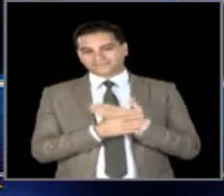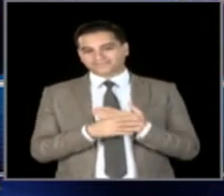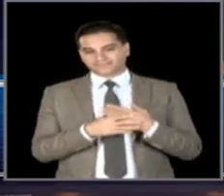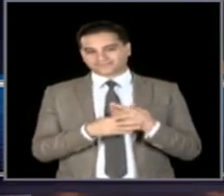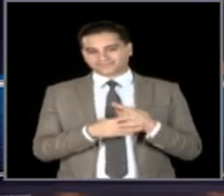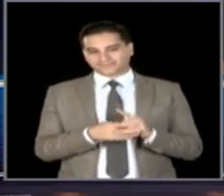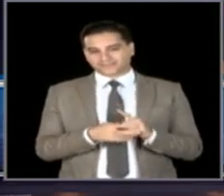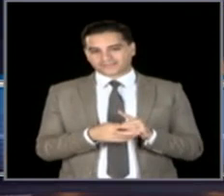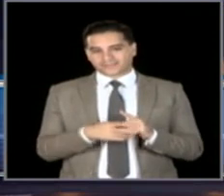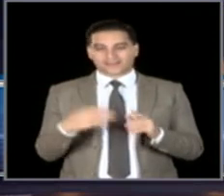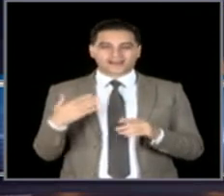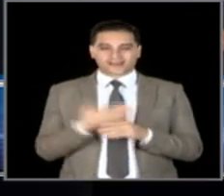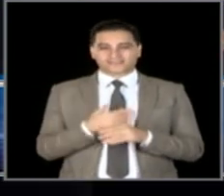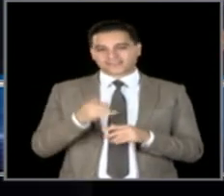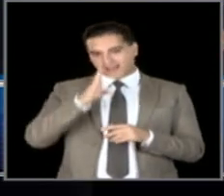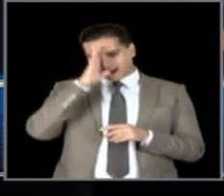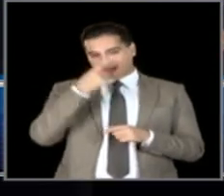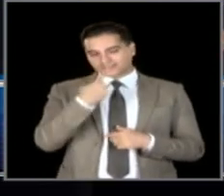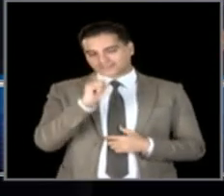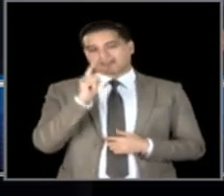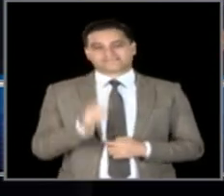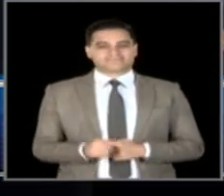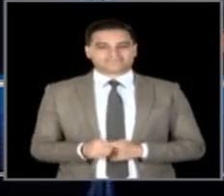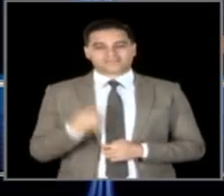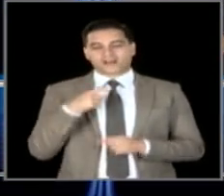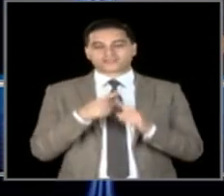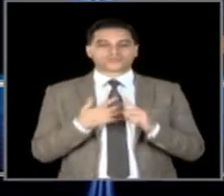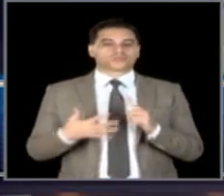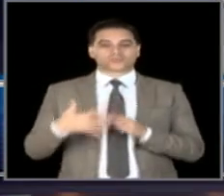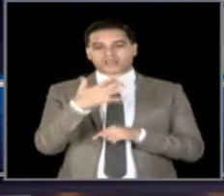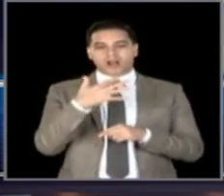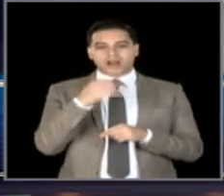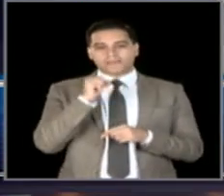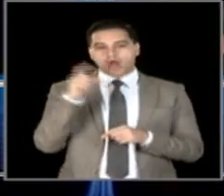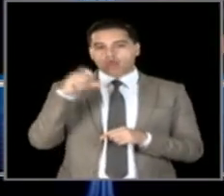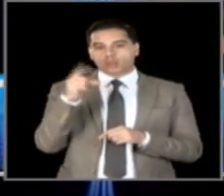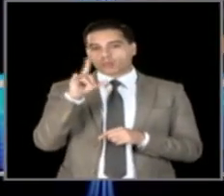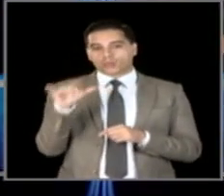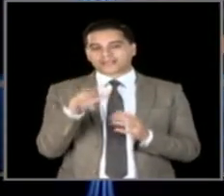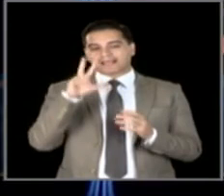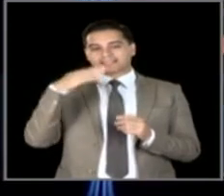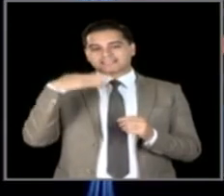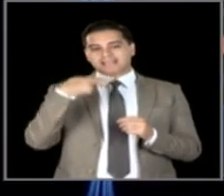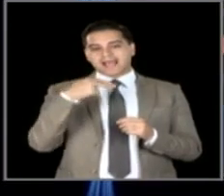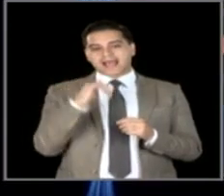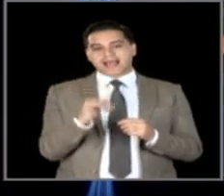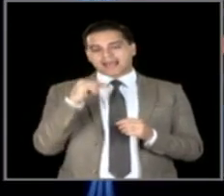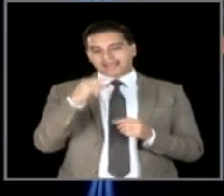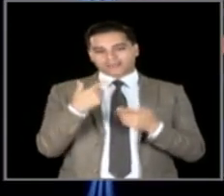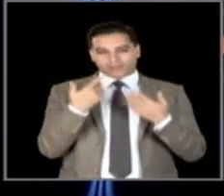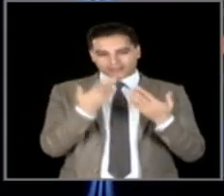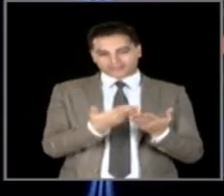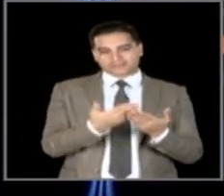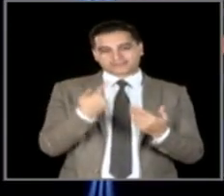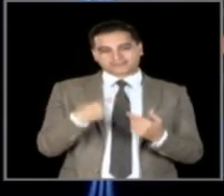ايوه العراق رئيس الوزراء نوري السعيد هو اللي قدم لها اللقب